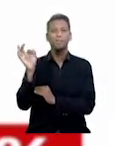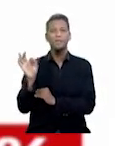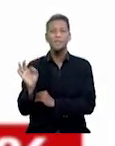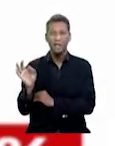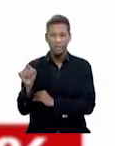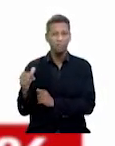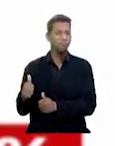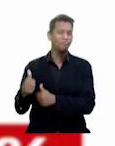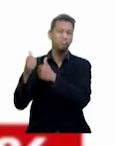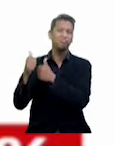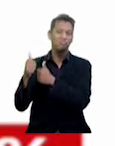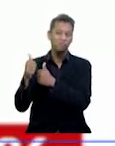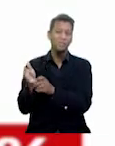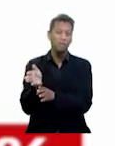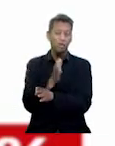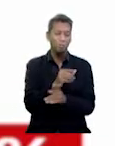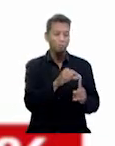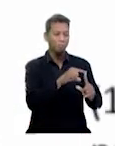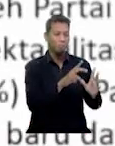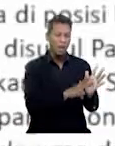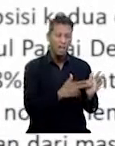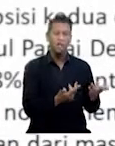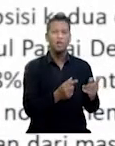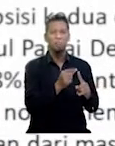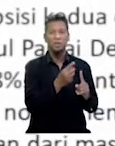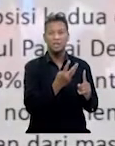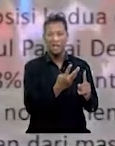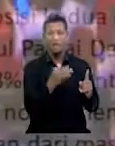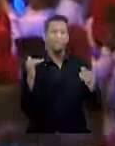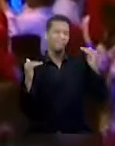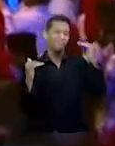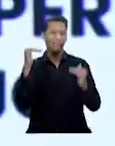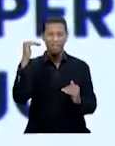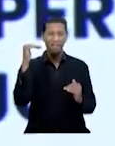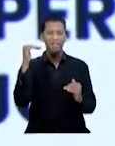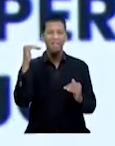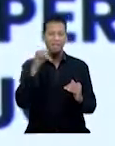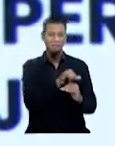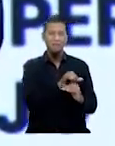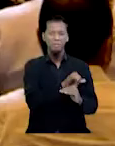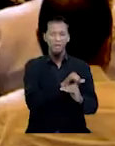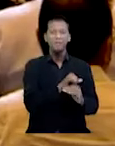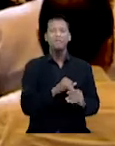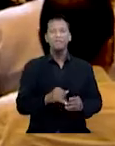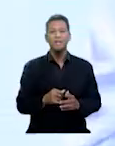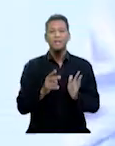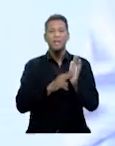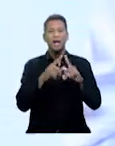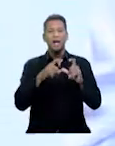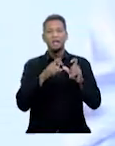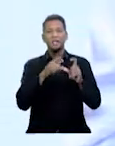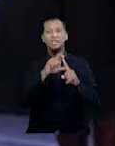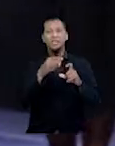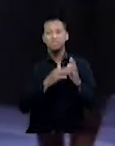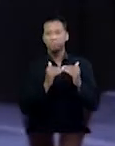Parlemen PAN dan P3 yang hanya di bawah 3% dan bahkan hampir menyamai Partai Nasdem. Hasil tersebut